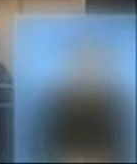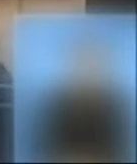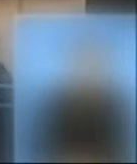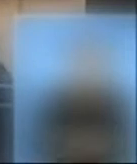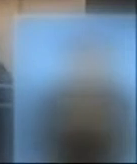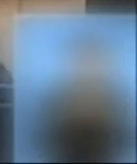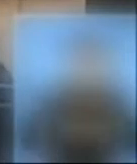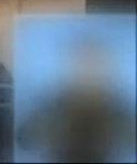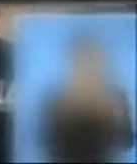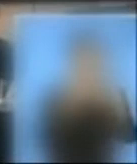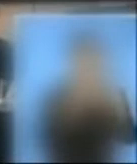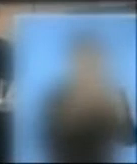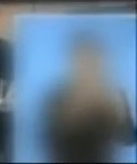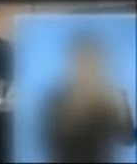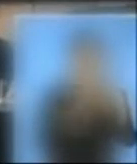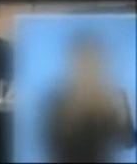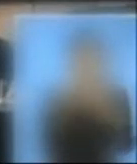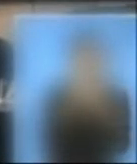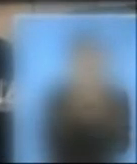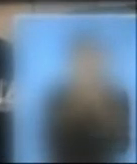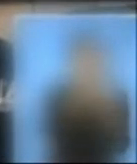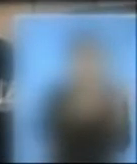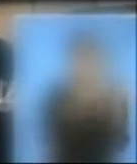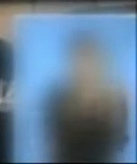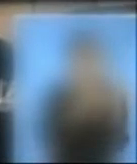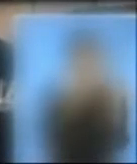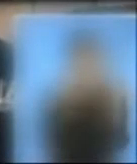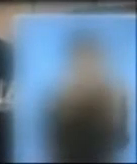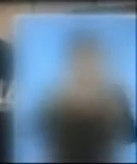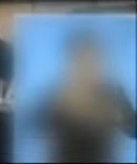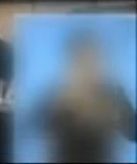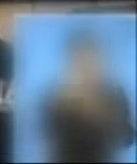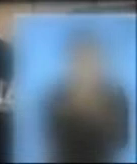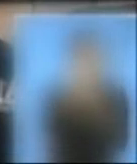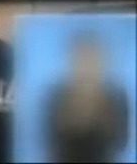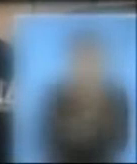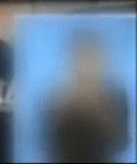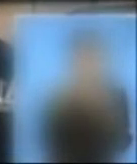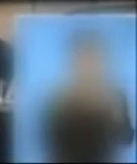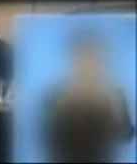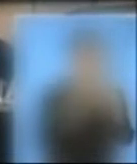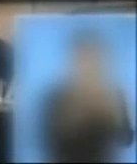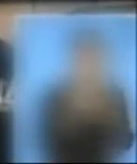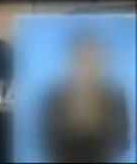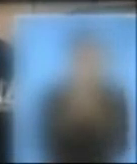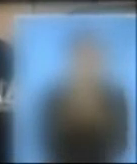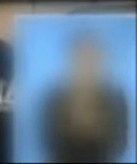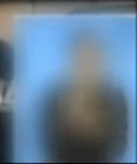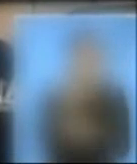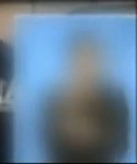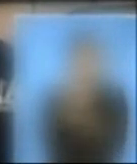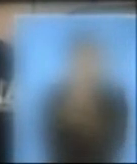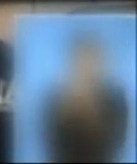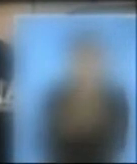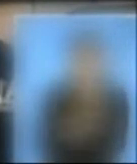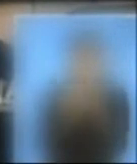และสภาผู้แทนราษฎรคณะรวม146คนเป็นผู้เสนอเมื่อเริ่มประชุมมีการถกเถียงกันระหว่างส.ส.รั